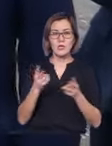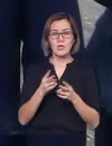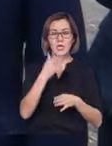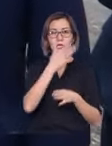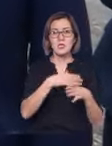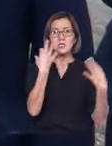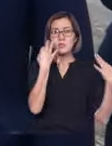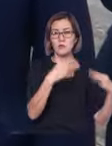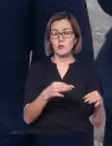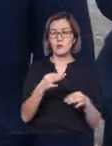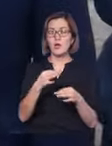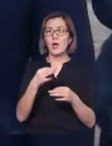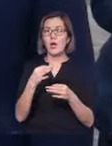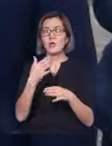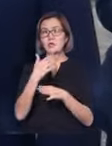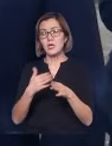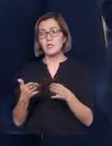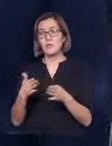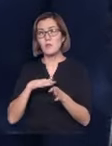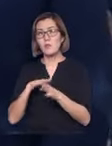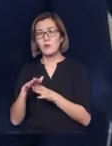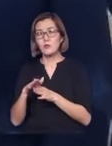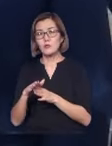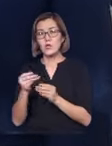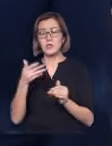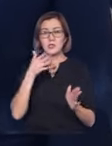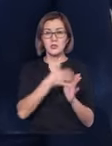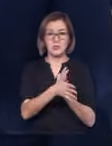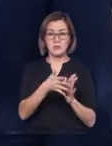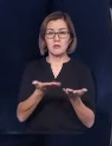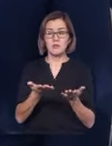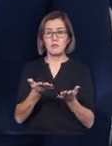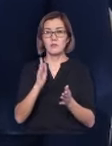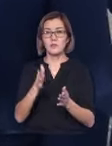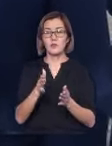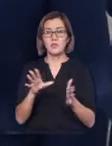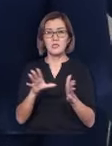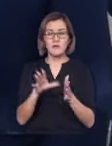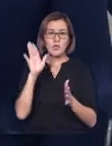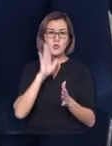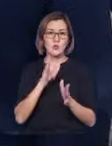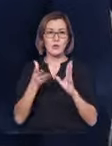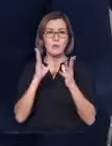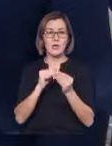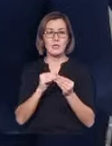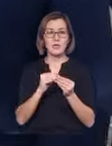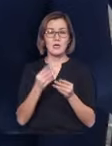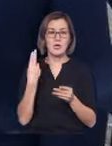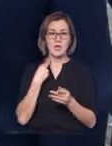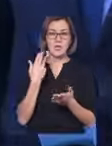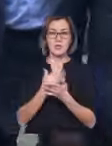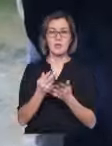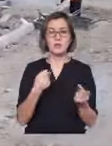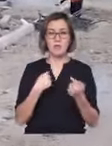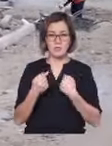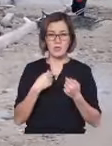жартысы бос тұрса, ол ертең оны өздерің убытықта боласыңдар, светке, суға задолженность болады, сонымен